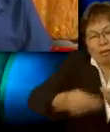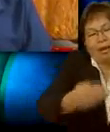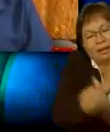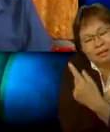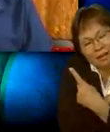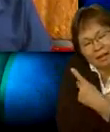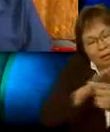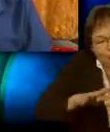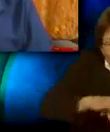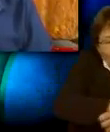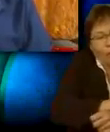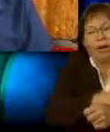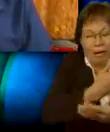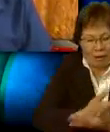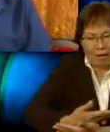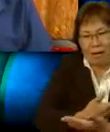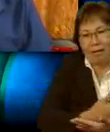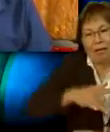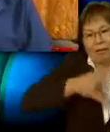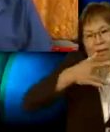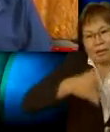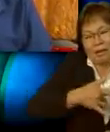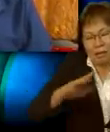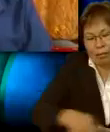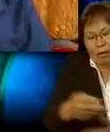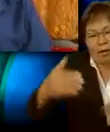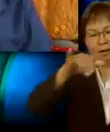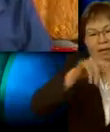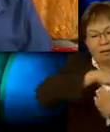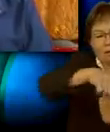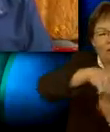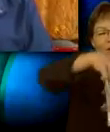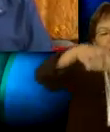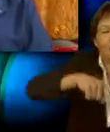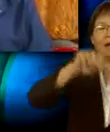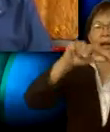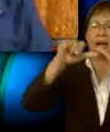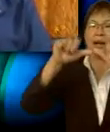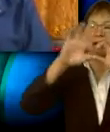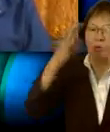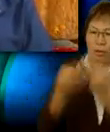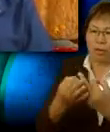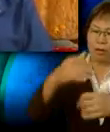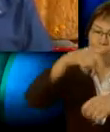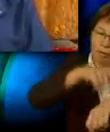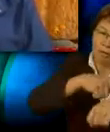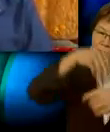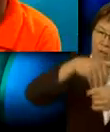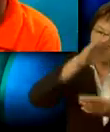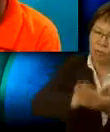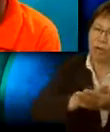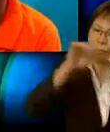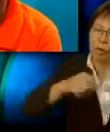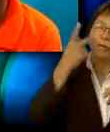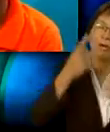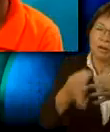mencurahkan kasih sayang yang sepenuhnya supaya anak-anak merasakan mereka berada di kalangan ahli keluarga sendiri ketika berada di sekolah.